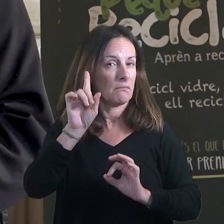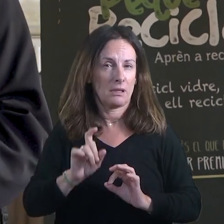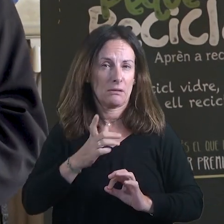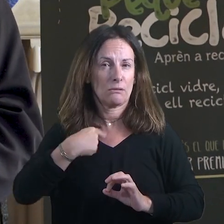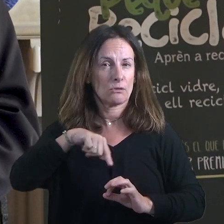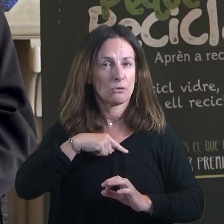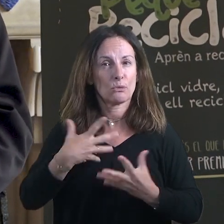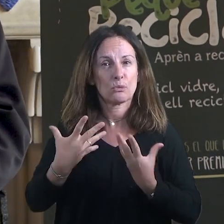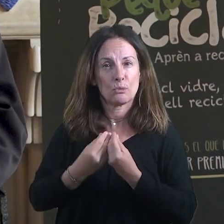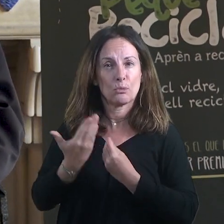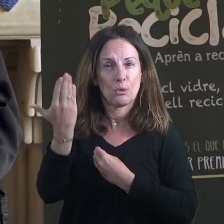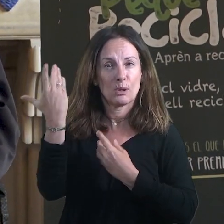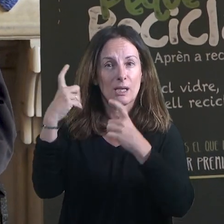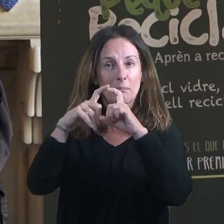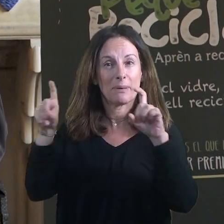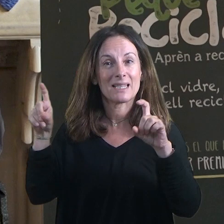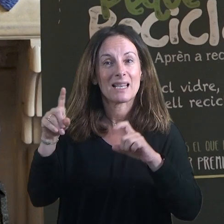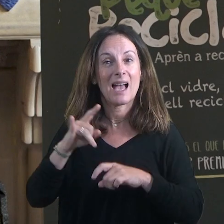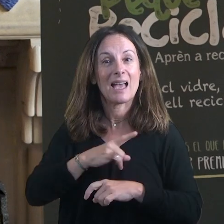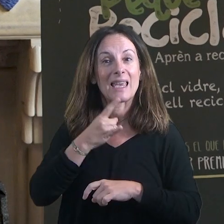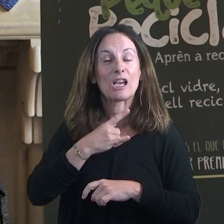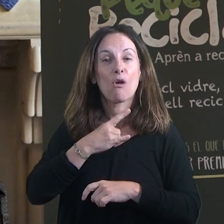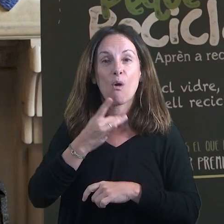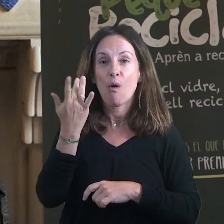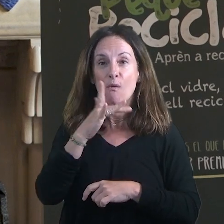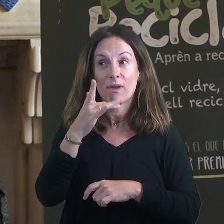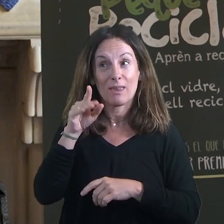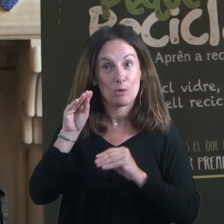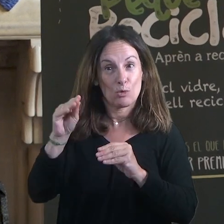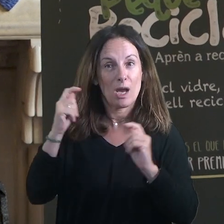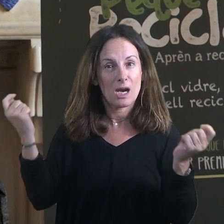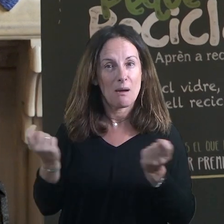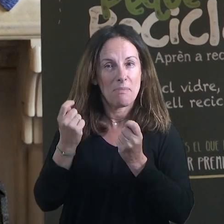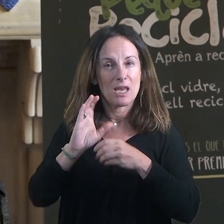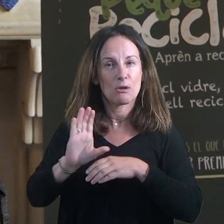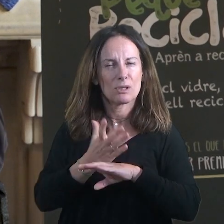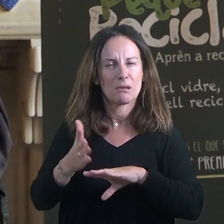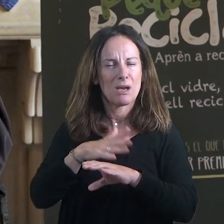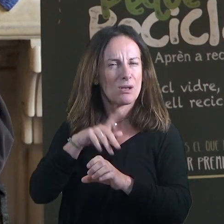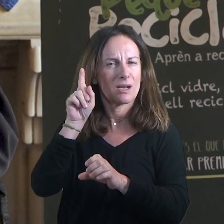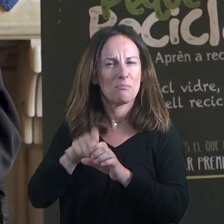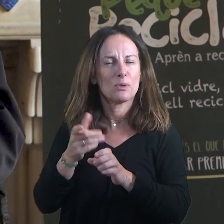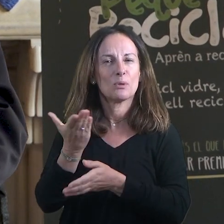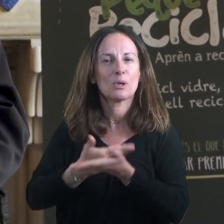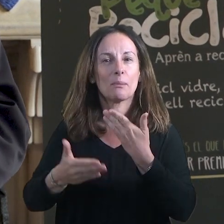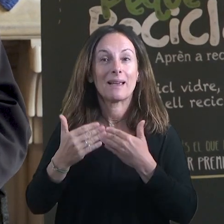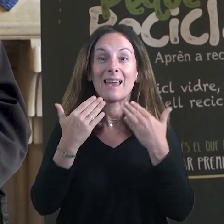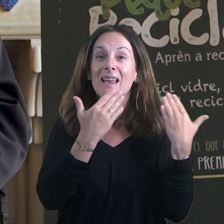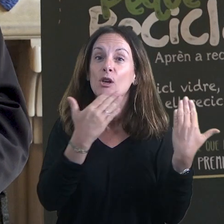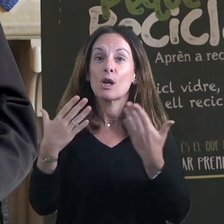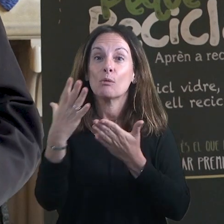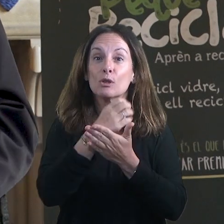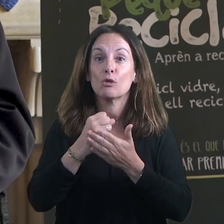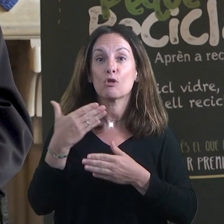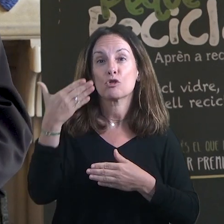Ecovidrio amb aquestes campanyes. Vull donar una bona en els col·legis guanyadors, perquè tots els 37 col·legis